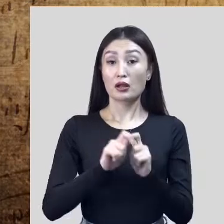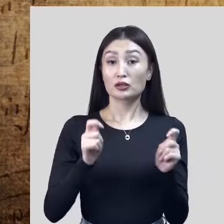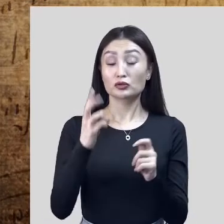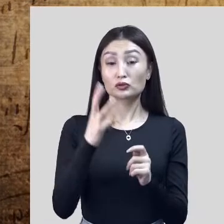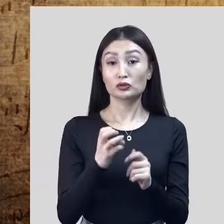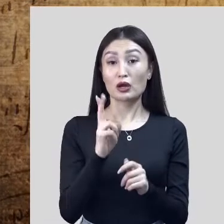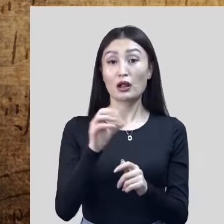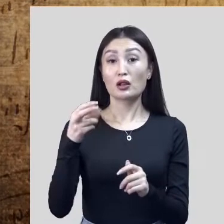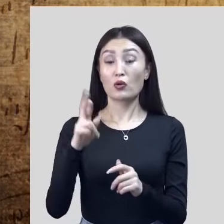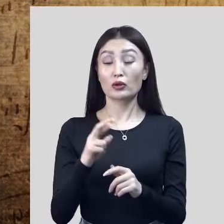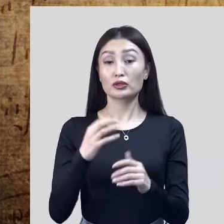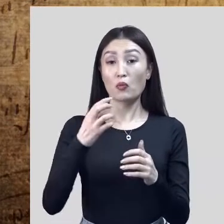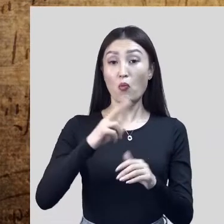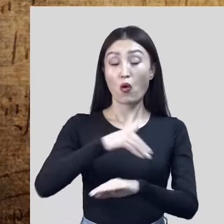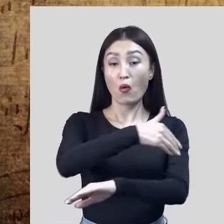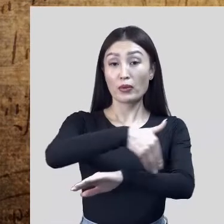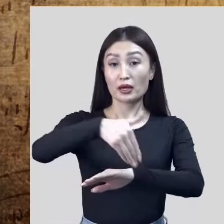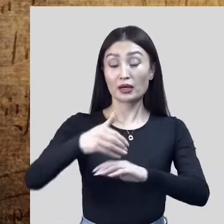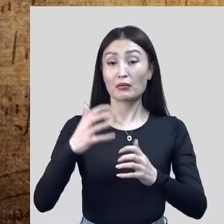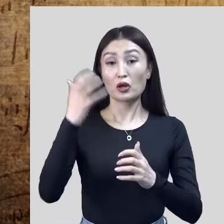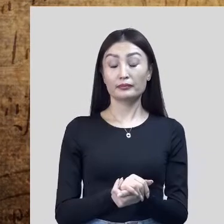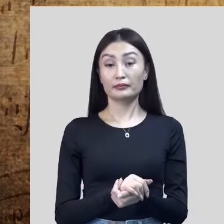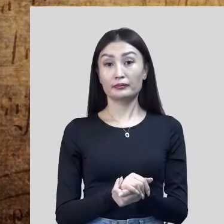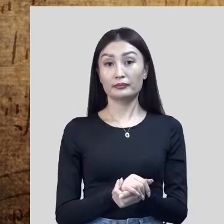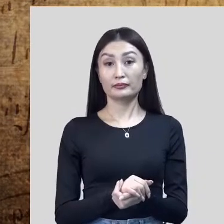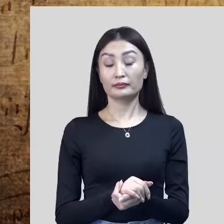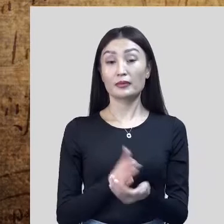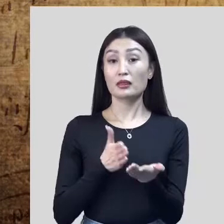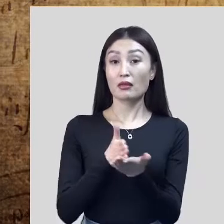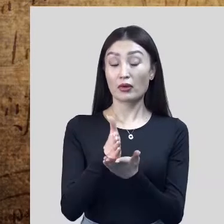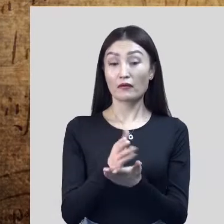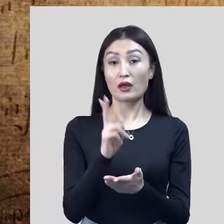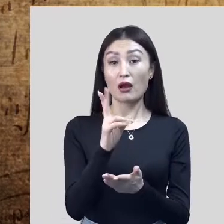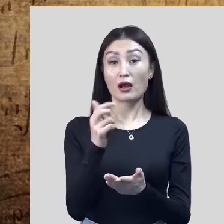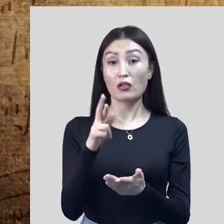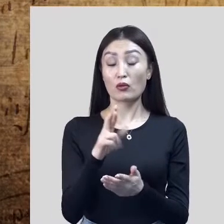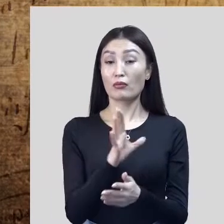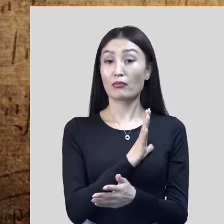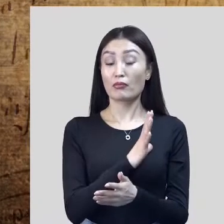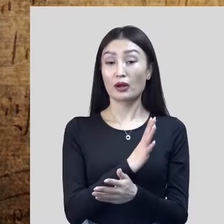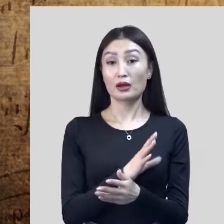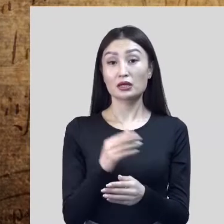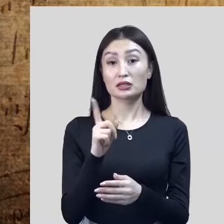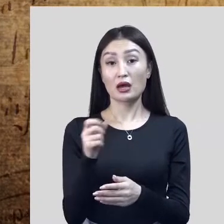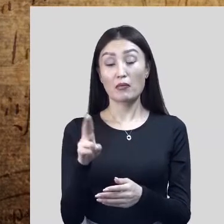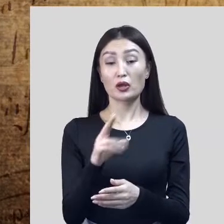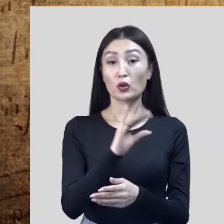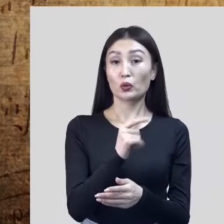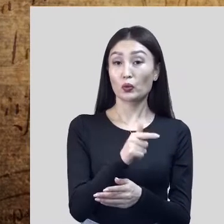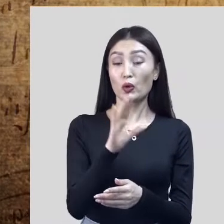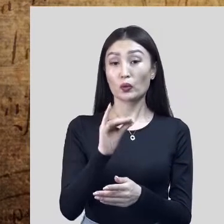300 колоний по берегам Средиземного и Черного морей. Направлениями колонизации были западная, южная